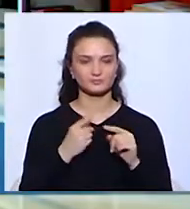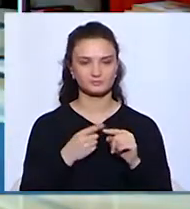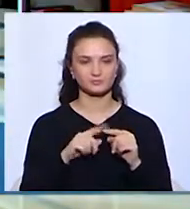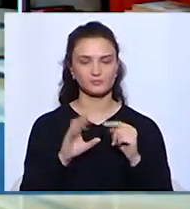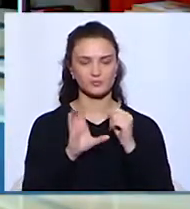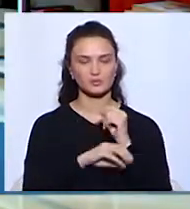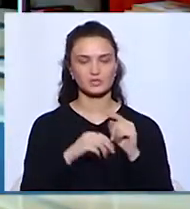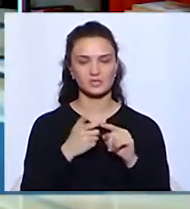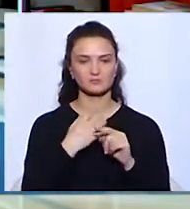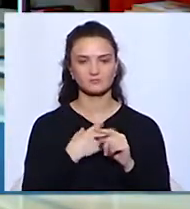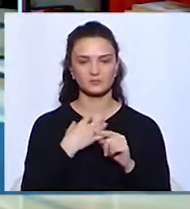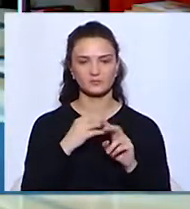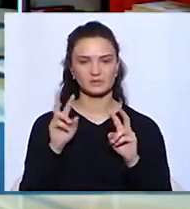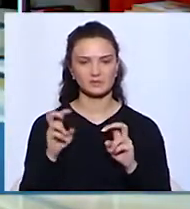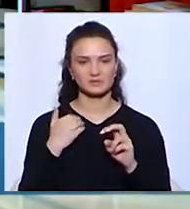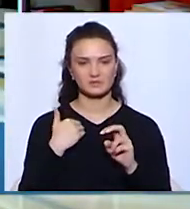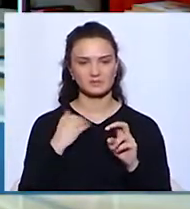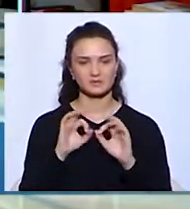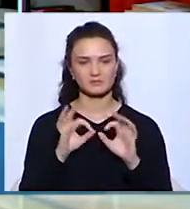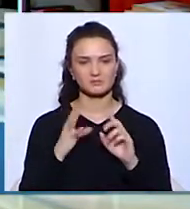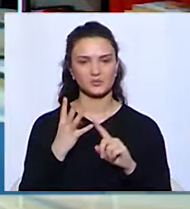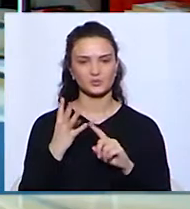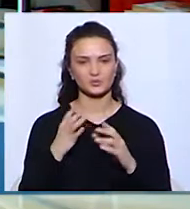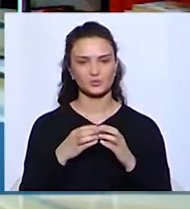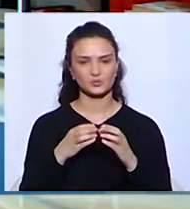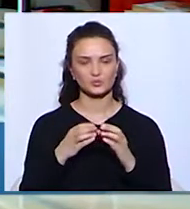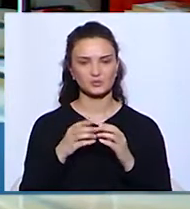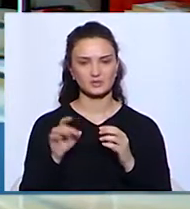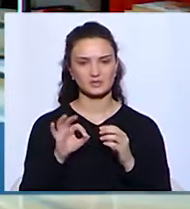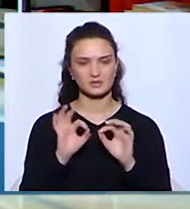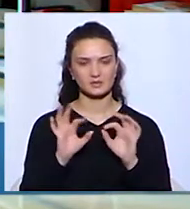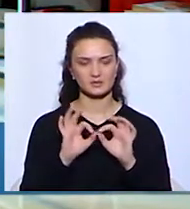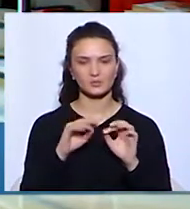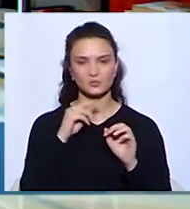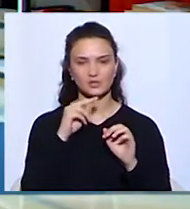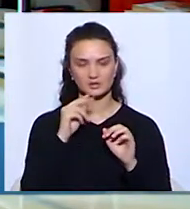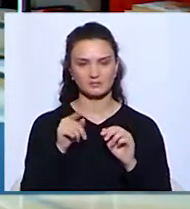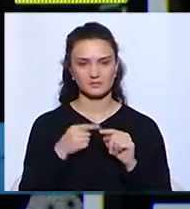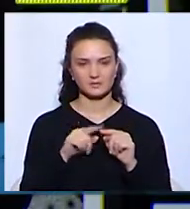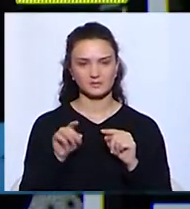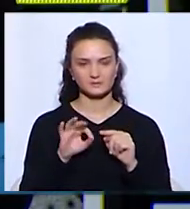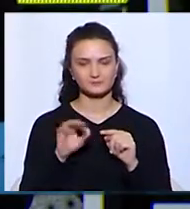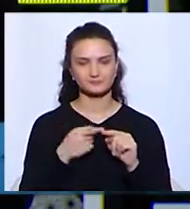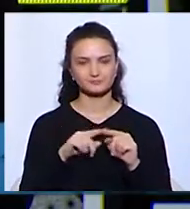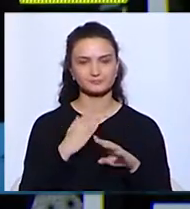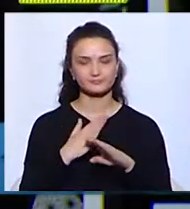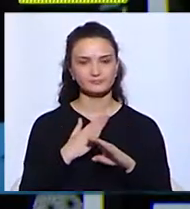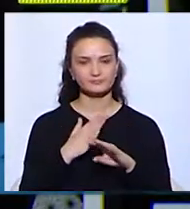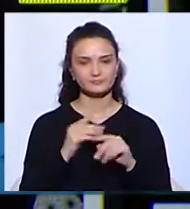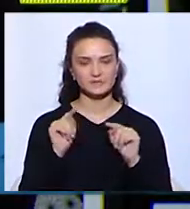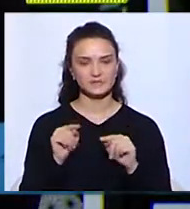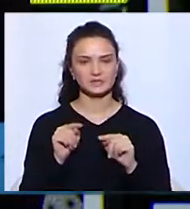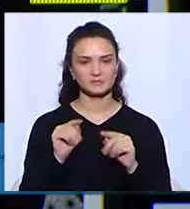ბოლოს ძალიან მნიშვნელოვან საკითხზე მინდა მეოთხე ჯგუფზე ასე ვთქვათ გავამახვილო ყურადღება. ეს არის